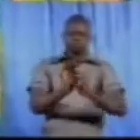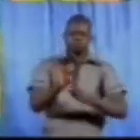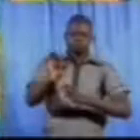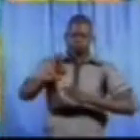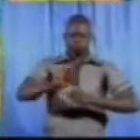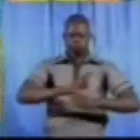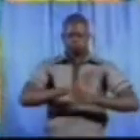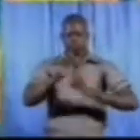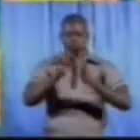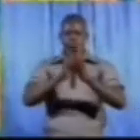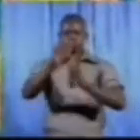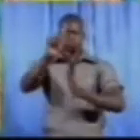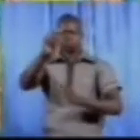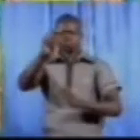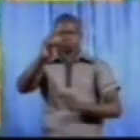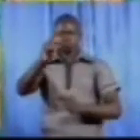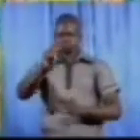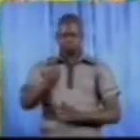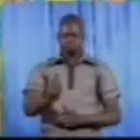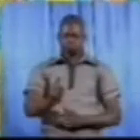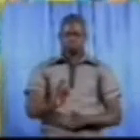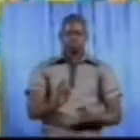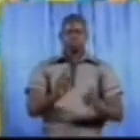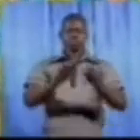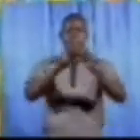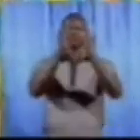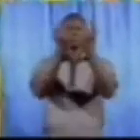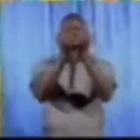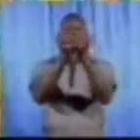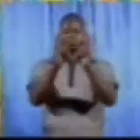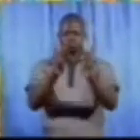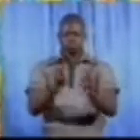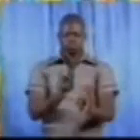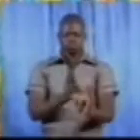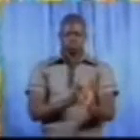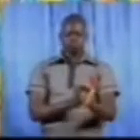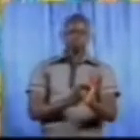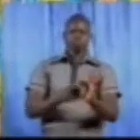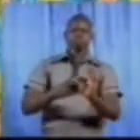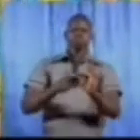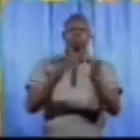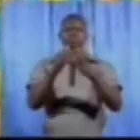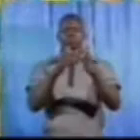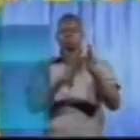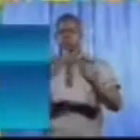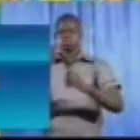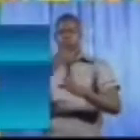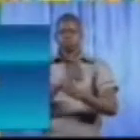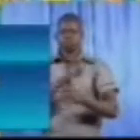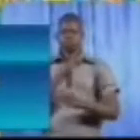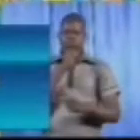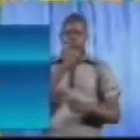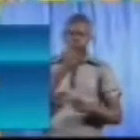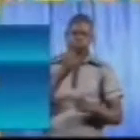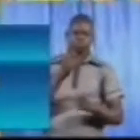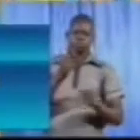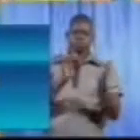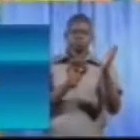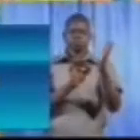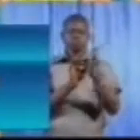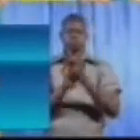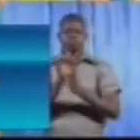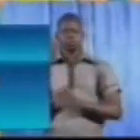l'ANPE, il y a une catégorie de personnes handicapées qui n'est pas souvent prise en compte. Je vais parler notamment des sourds et